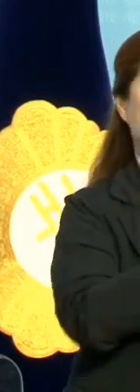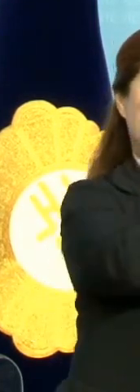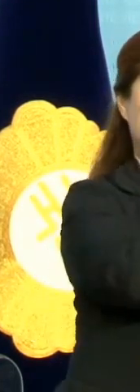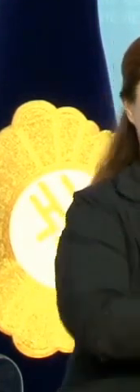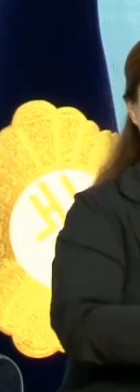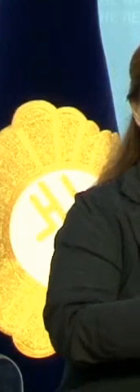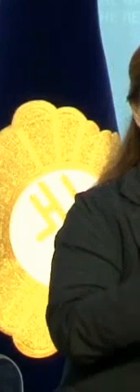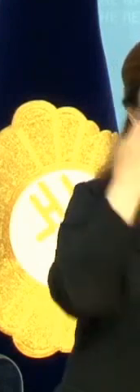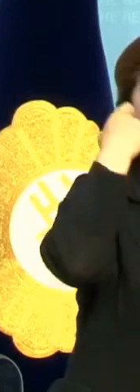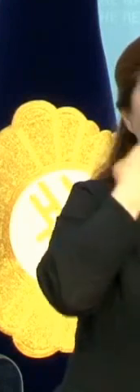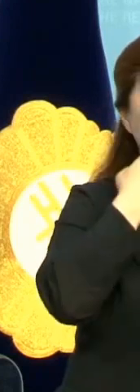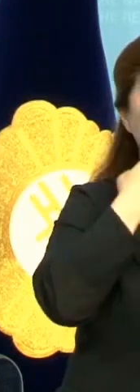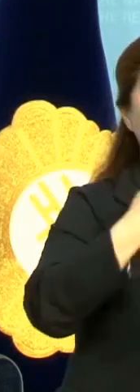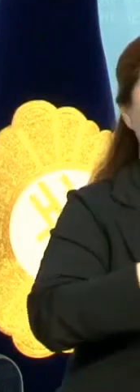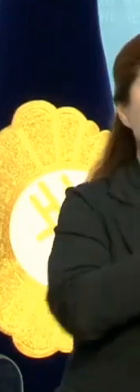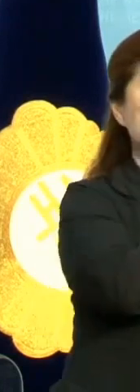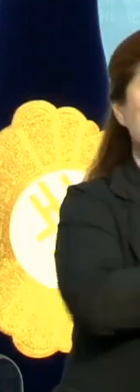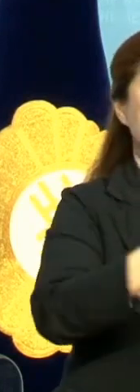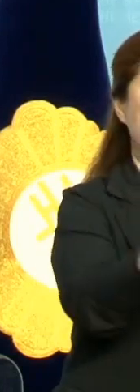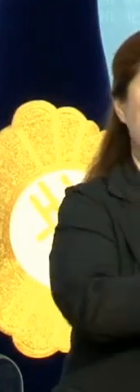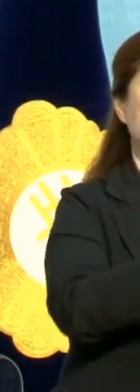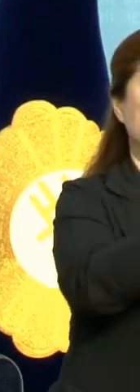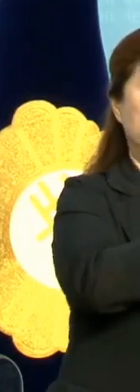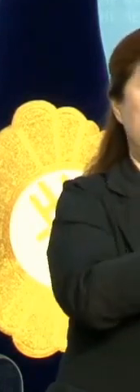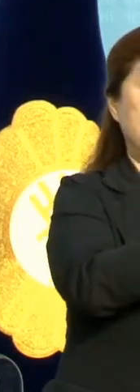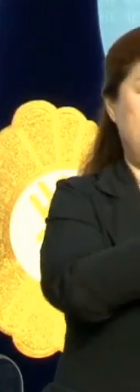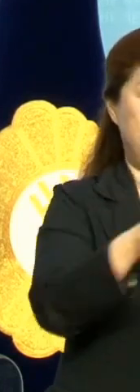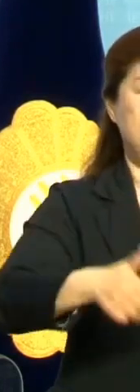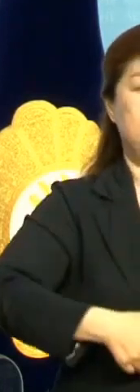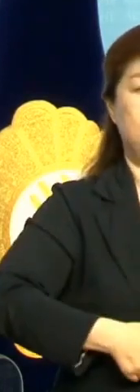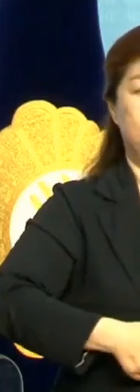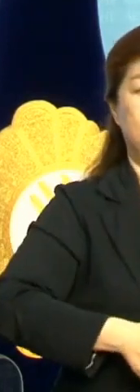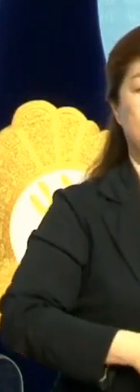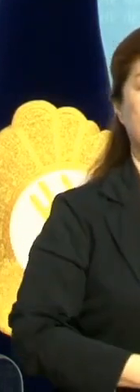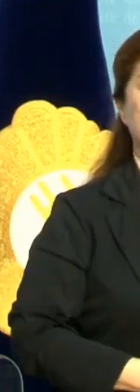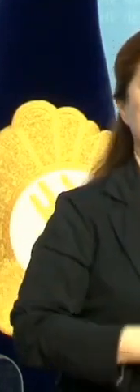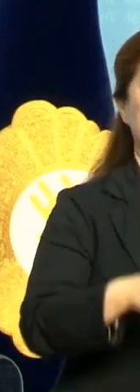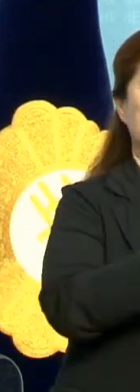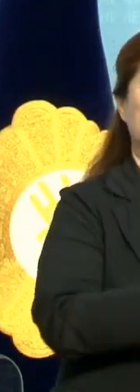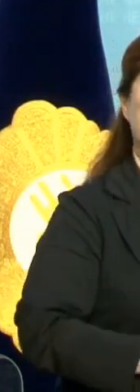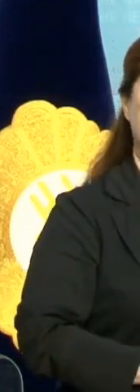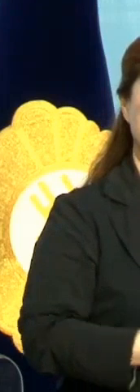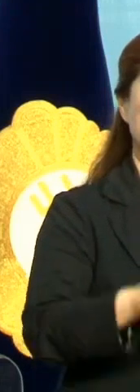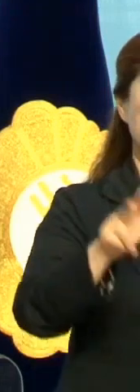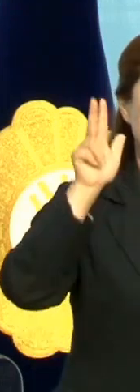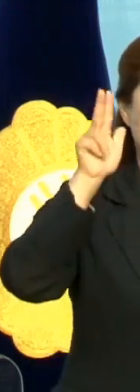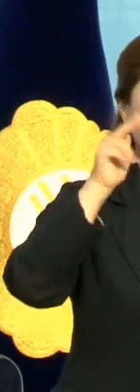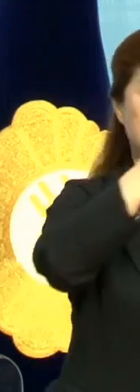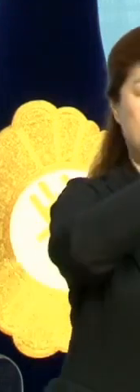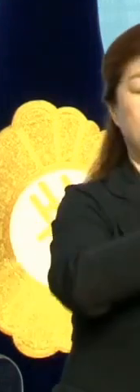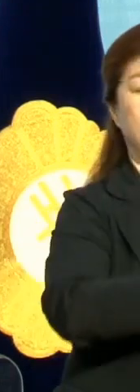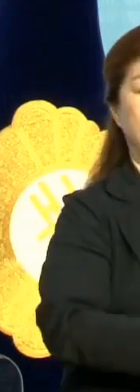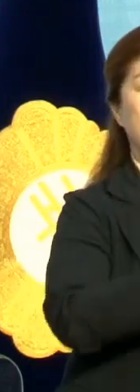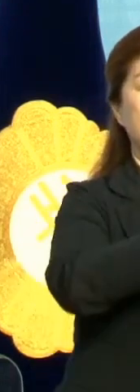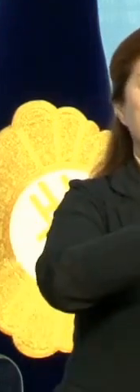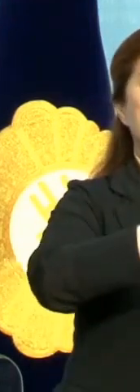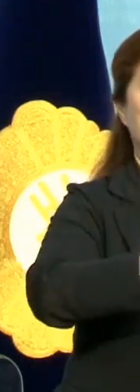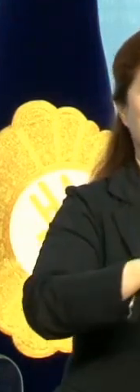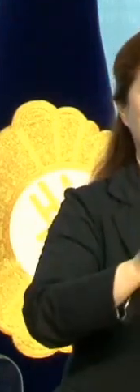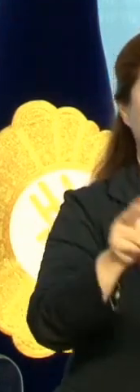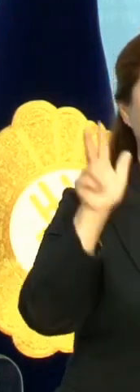위해서 이사회 구성이 다양화되어야 합니다. 문재인 정부는 대선 공약과 국정과제에서 이 문제를